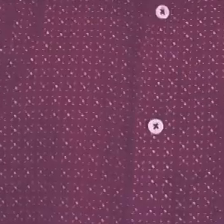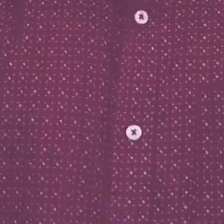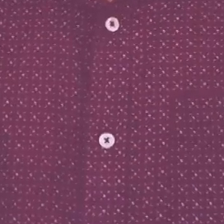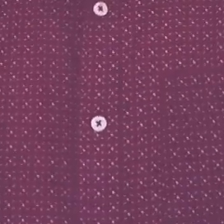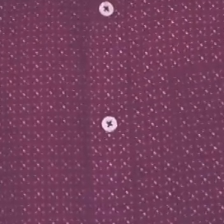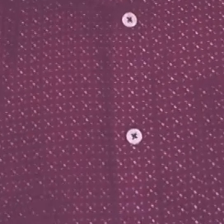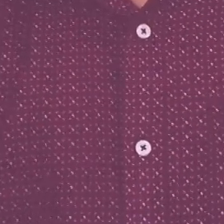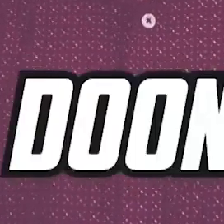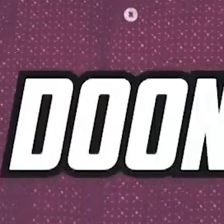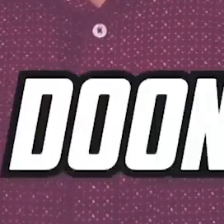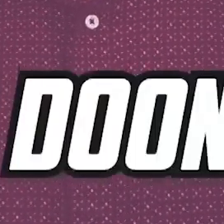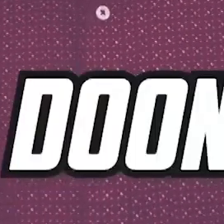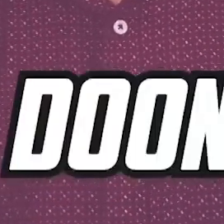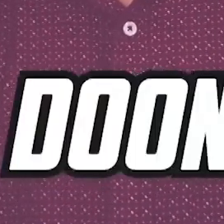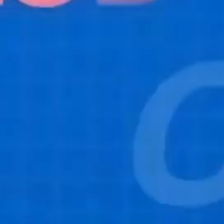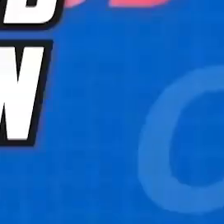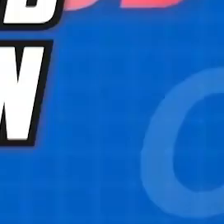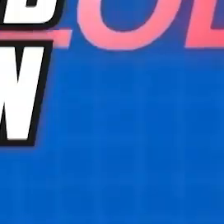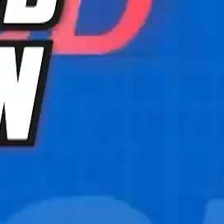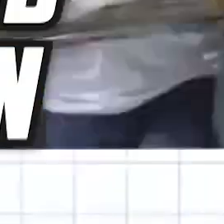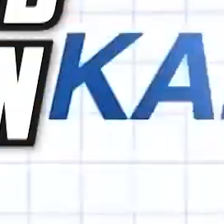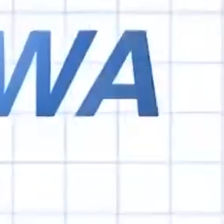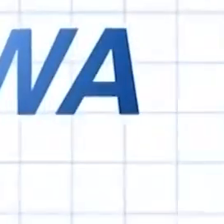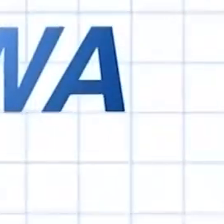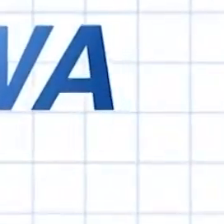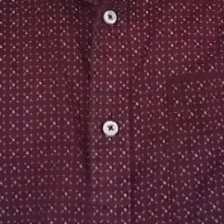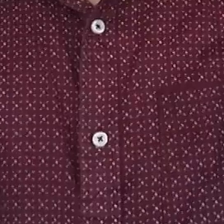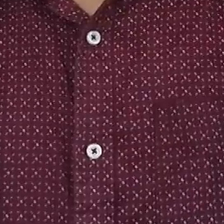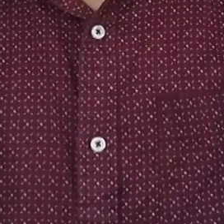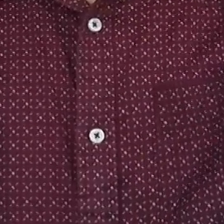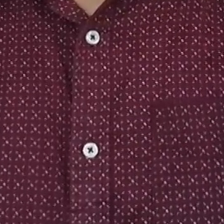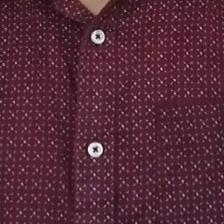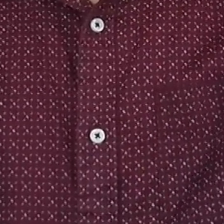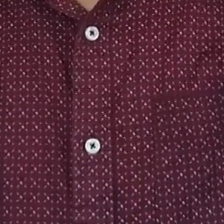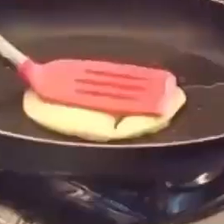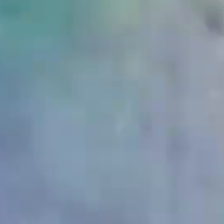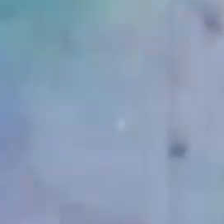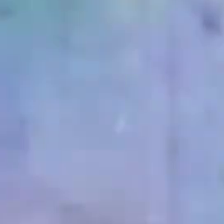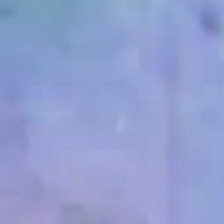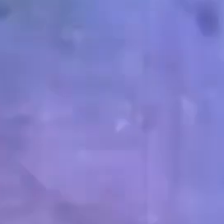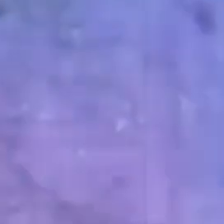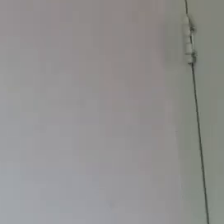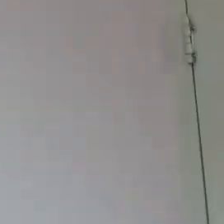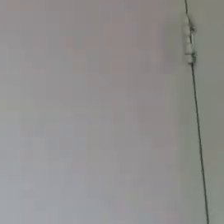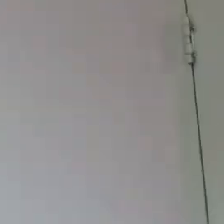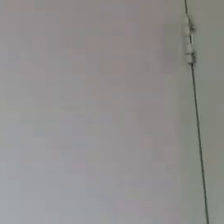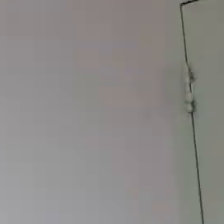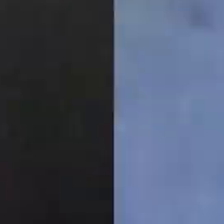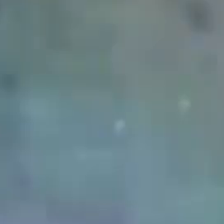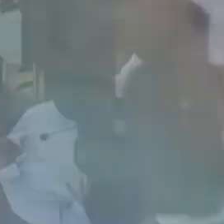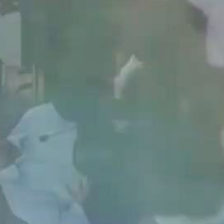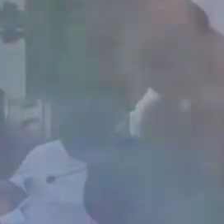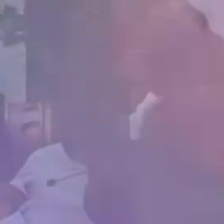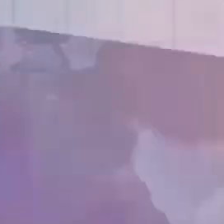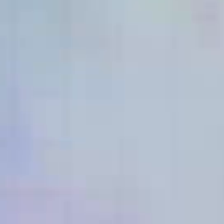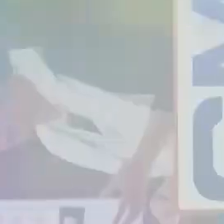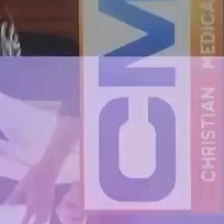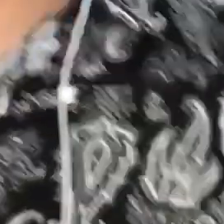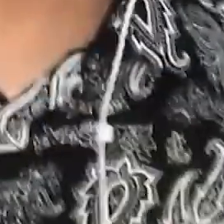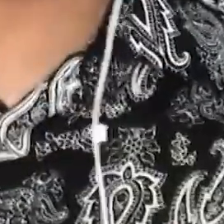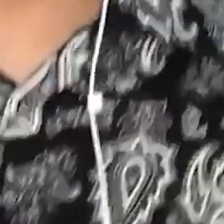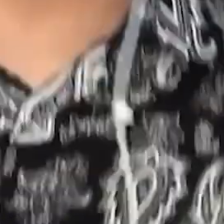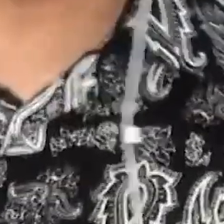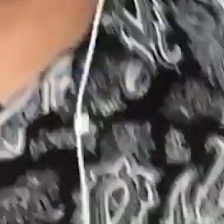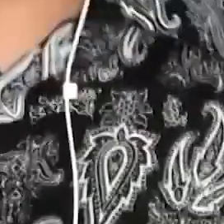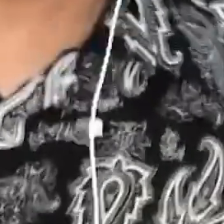telebisyon, YouTube at Facebook, pwede rin doon. Mapapanood ang gawain ng kapisanan ngayon sa bawat lugar at bawat nasyon. Updated tayo palagi